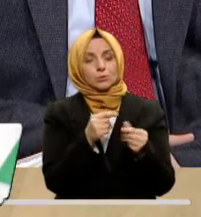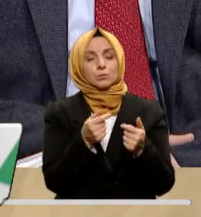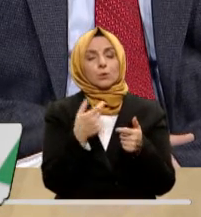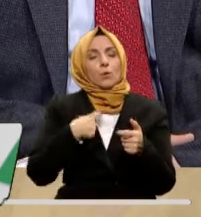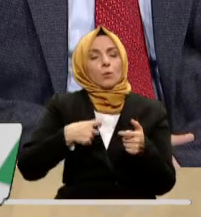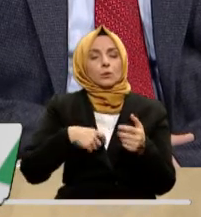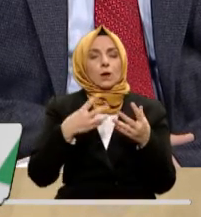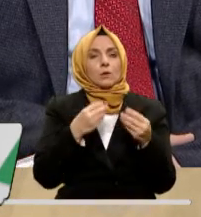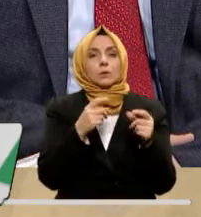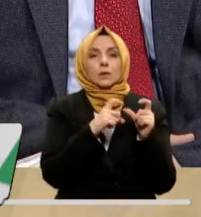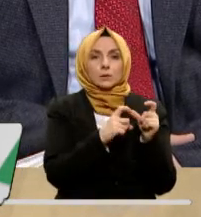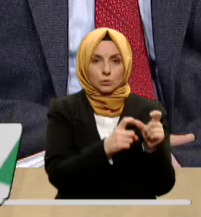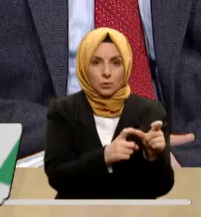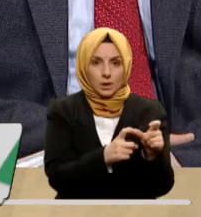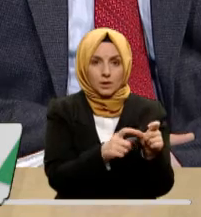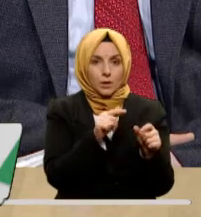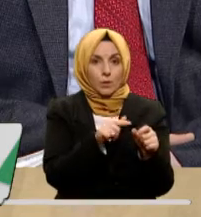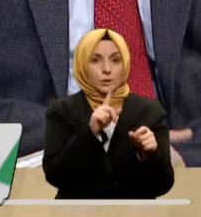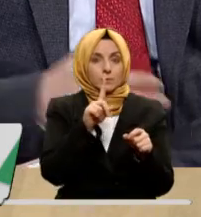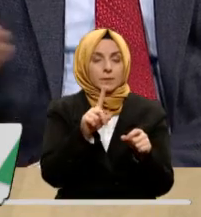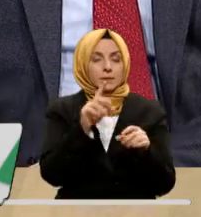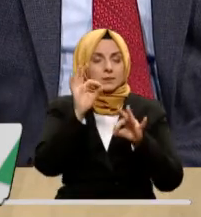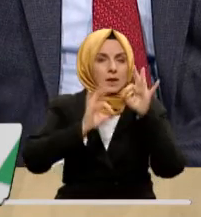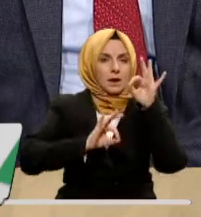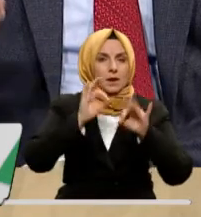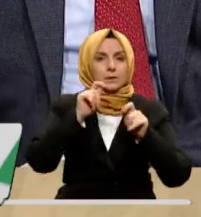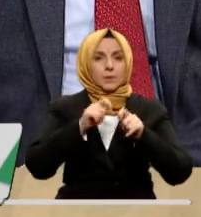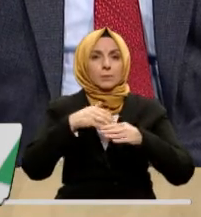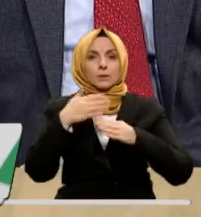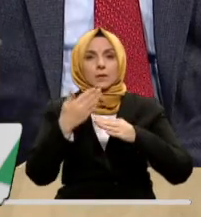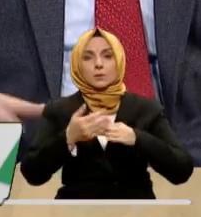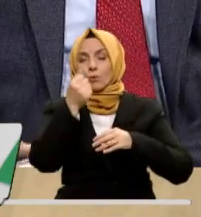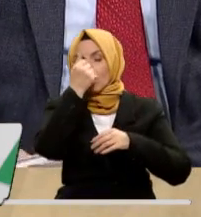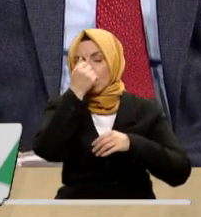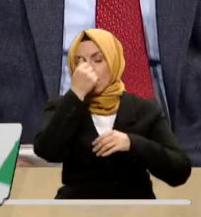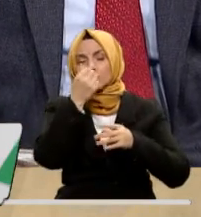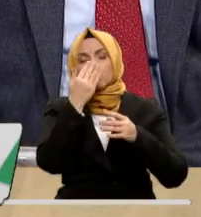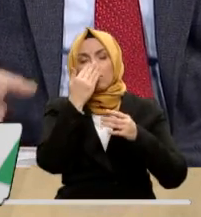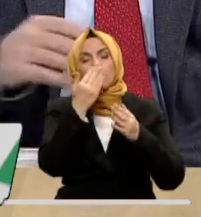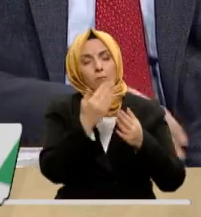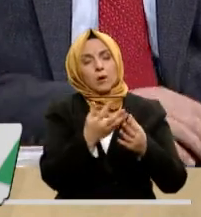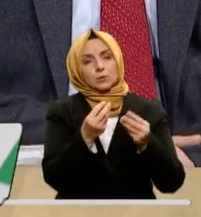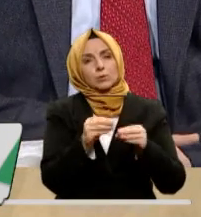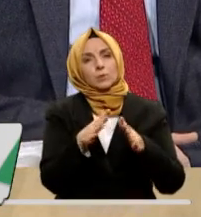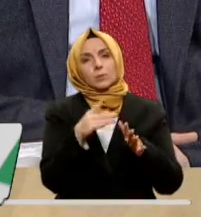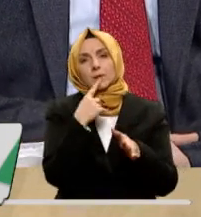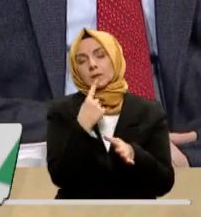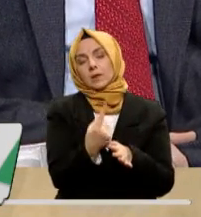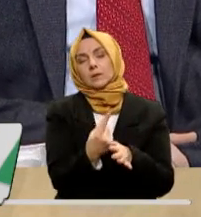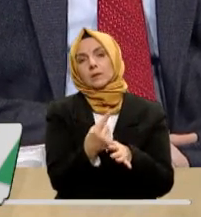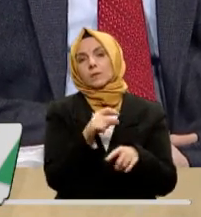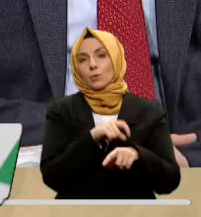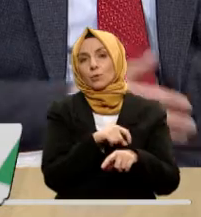şekilde orada bir değerlendirme yapıldıktan sonra Kangoo onayda verildikten sonra Erkan bağış için uygunsa